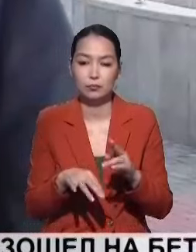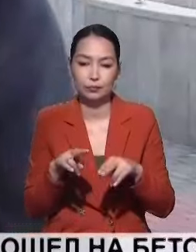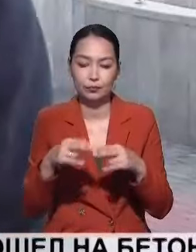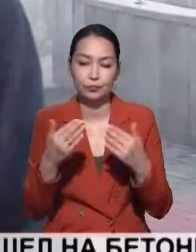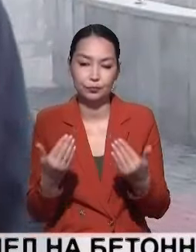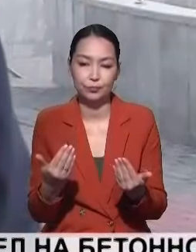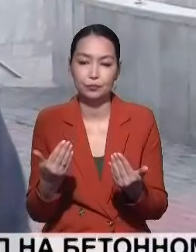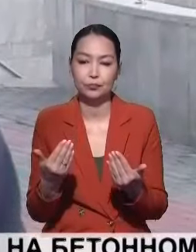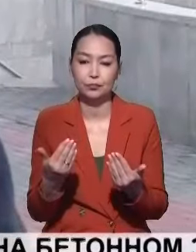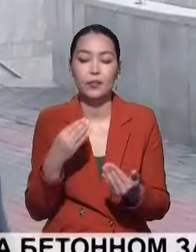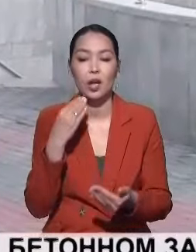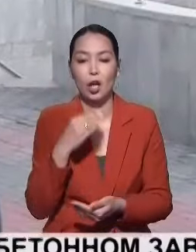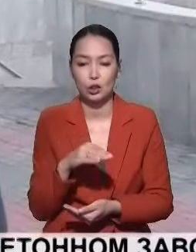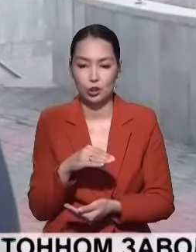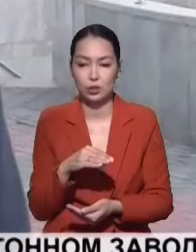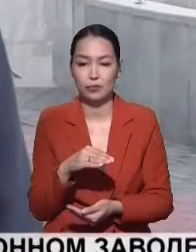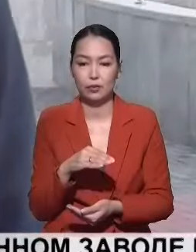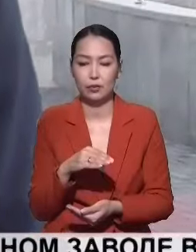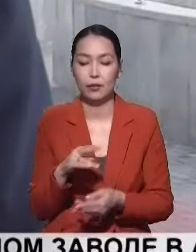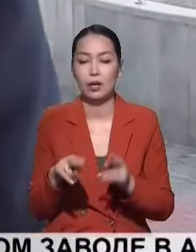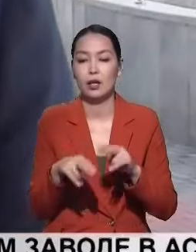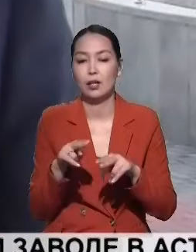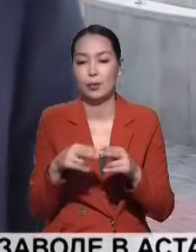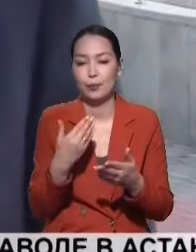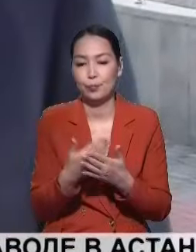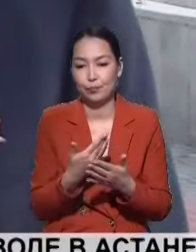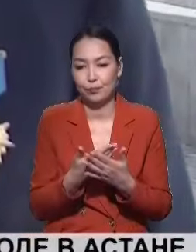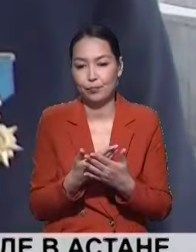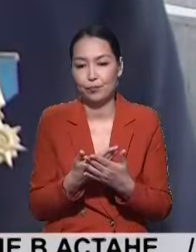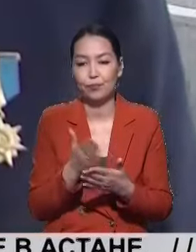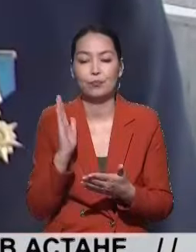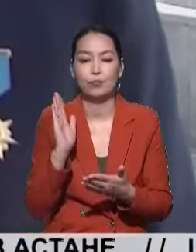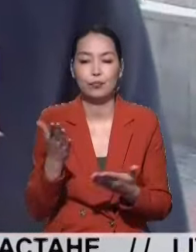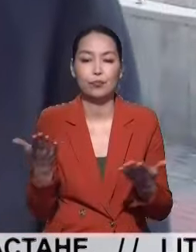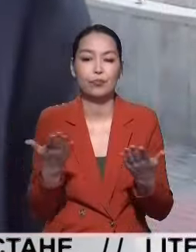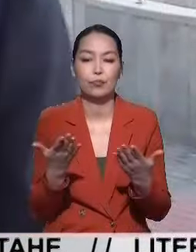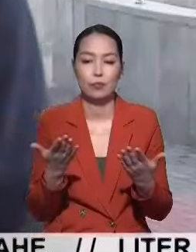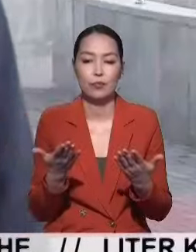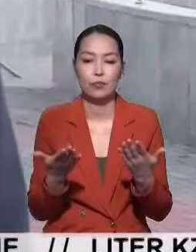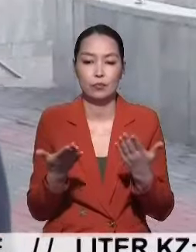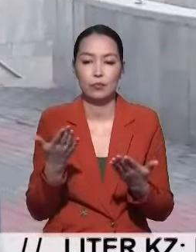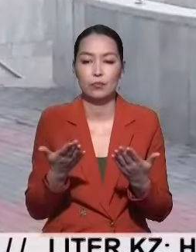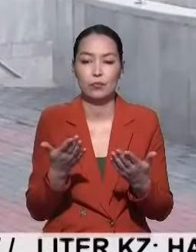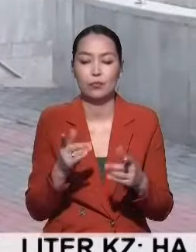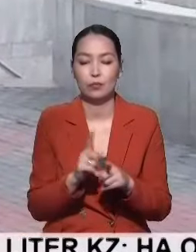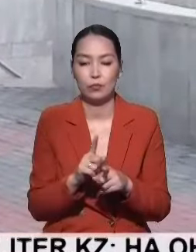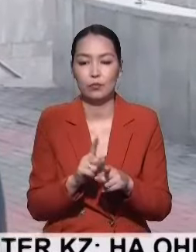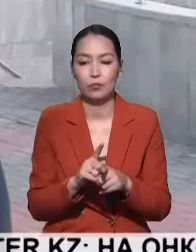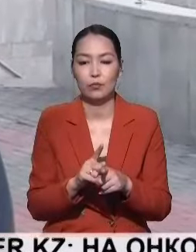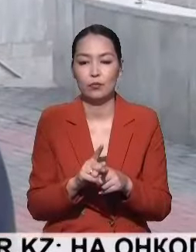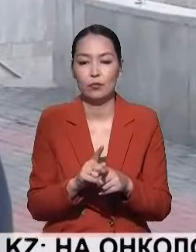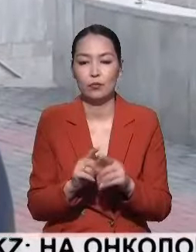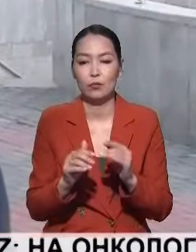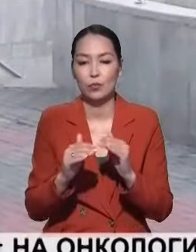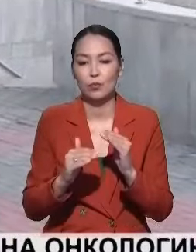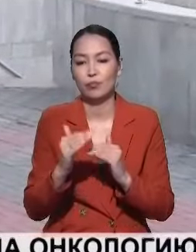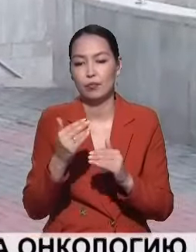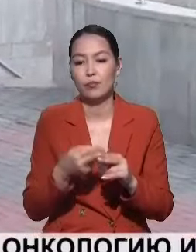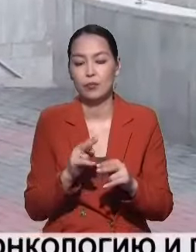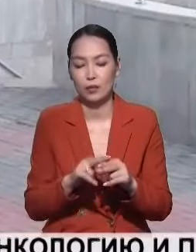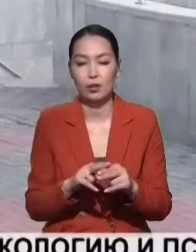потом качество этих строительств, то есть все-таки будет, наверное, я думаю, должно быть выше, потому что все есть